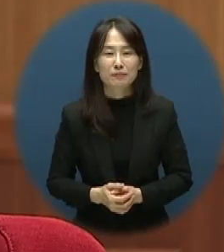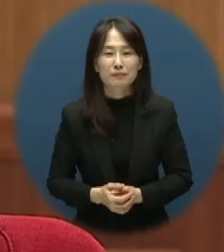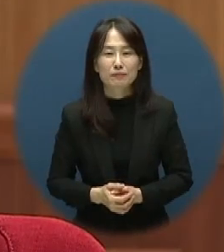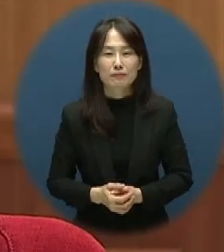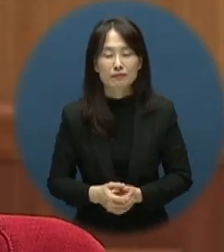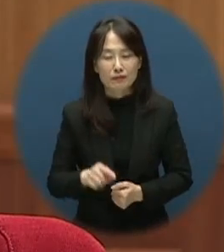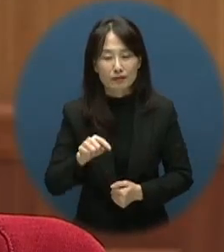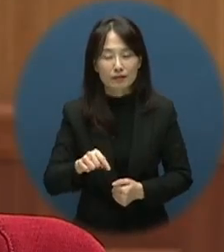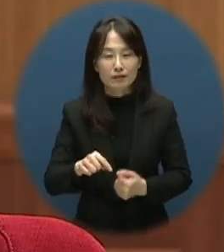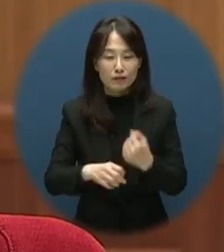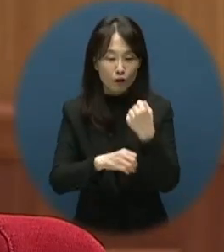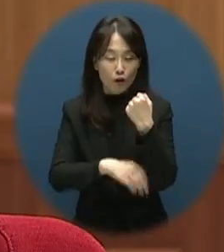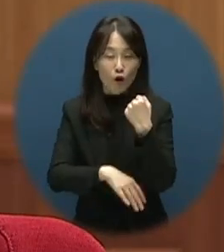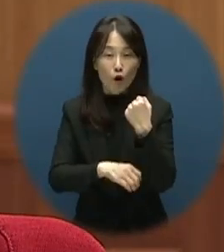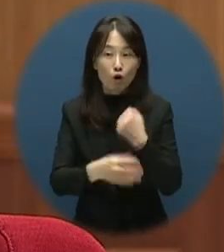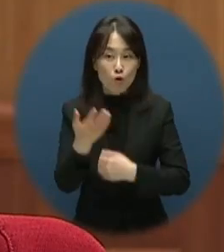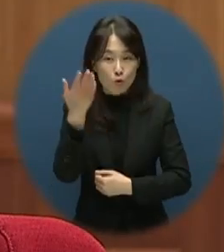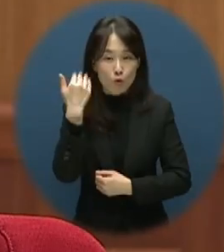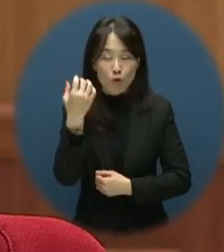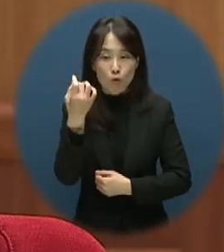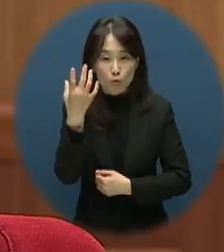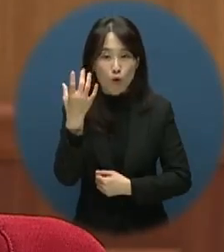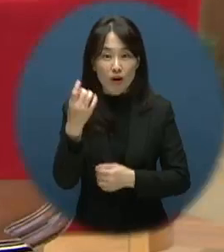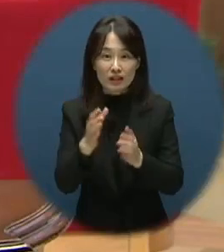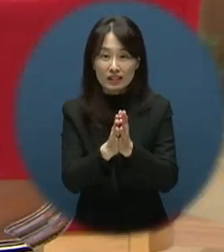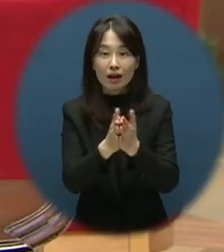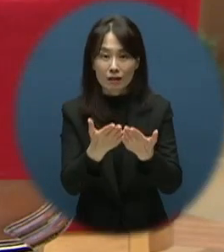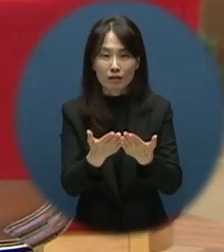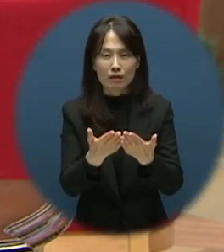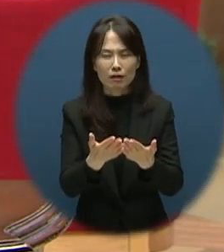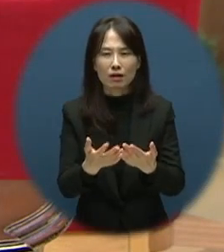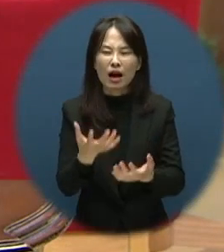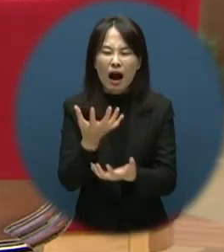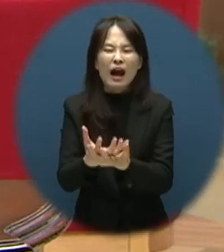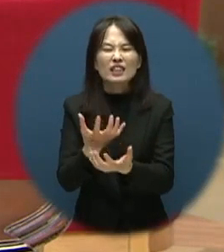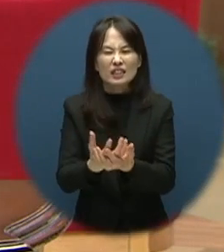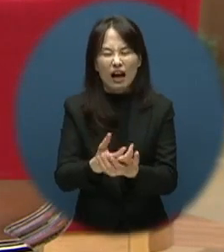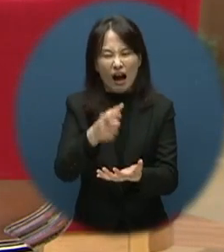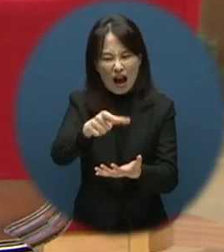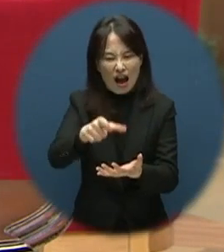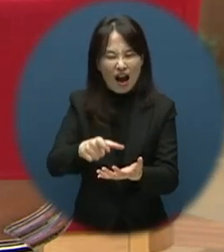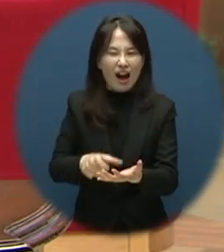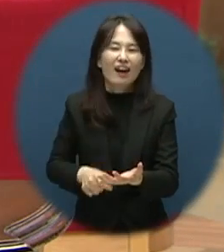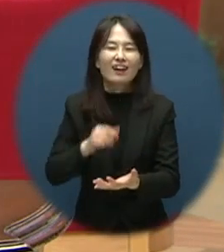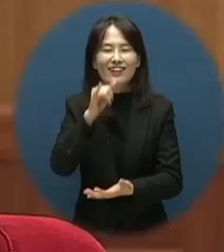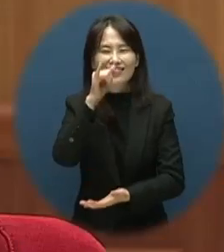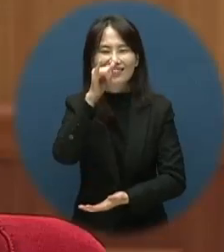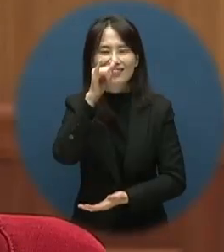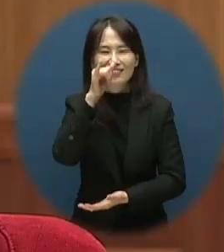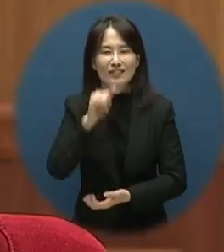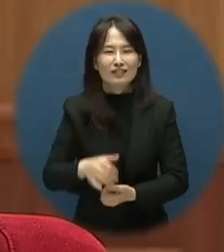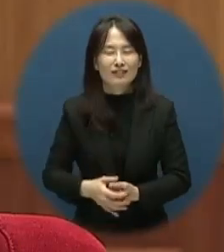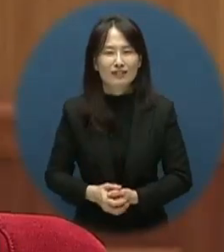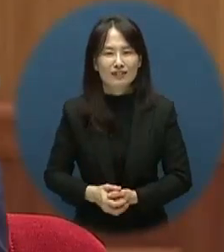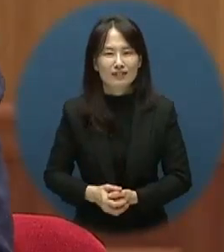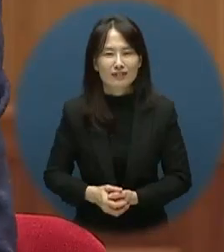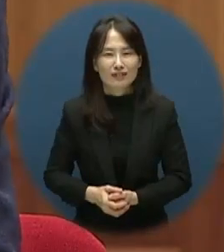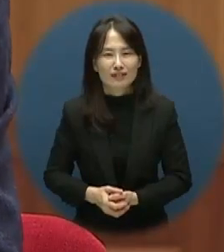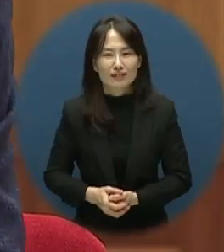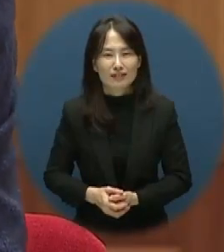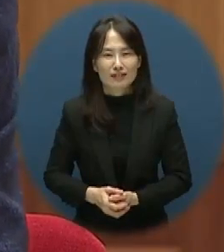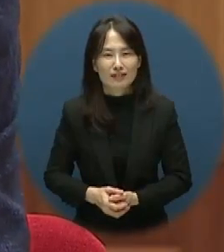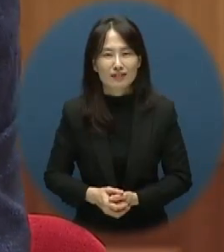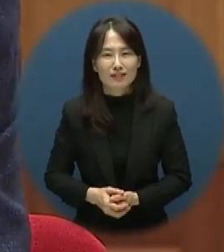그래서 이거 원본인데 원본 뭐 다 한자예요. 뭐 아. 기본적으로 뭐 다 한자인데. 여기 보면은